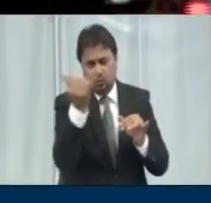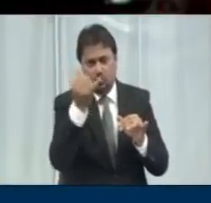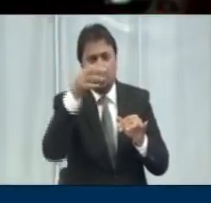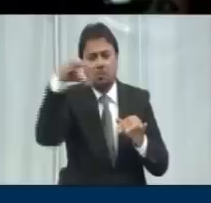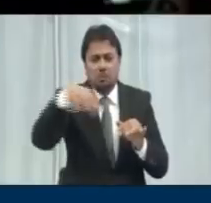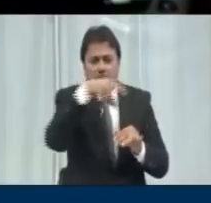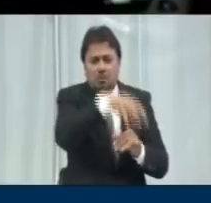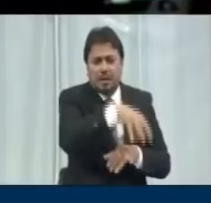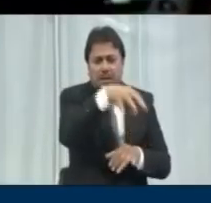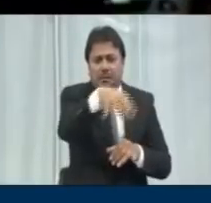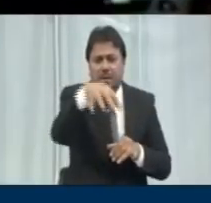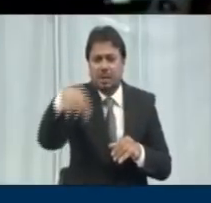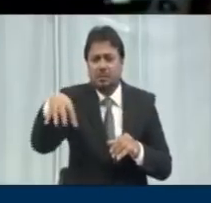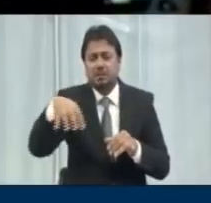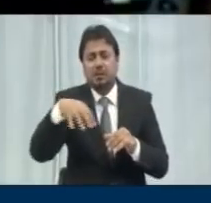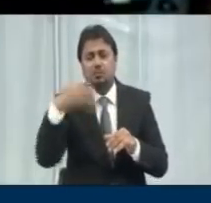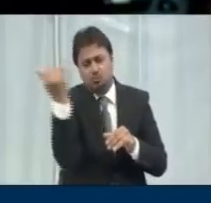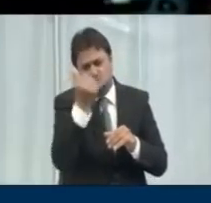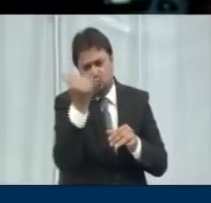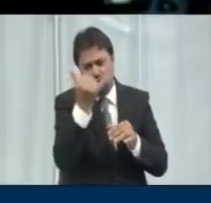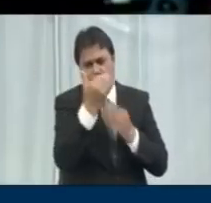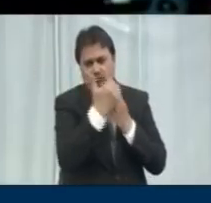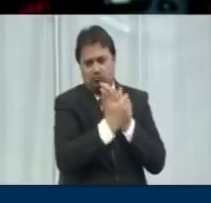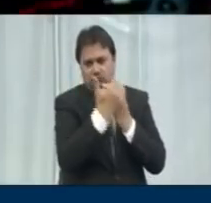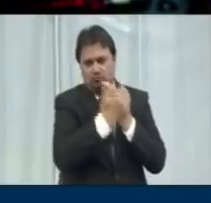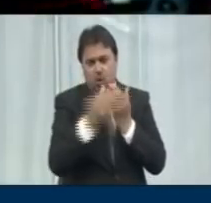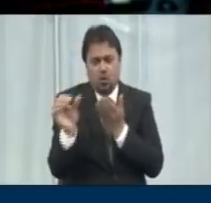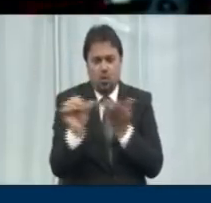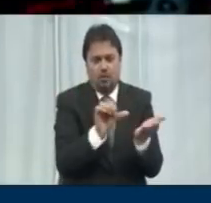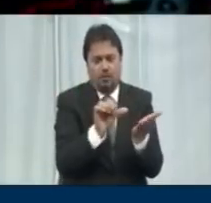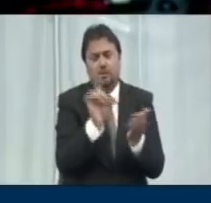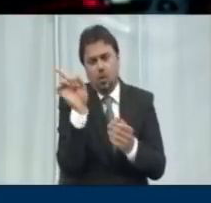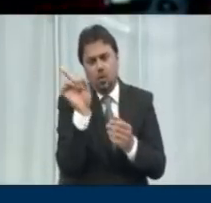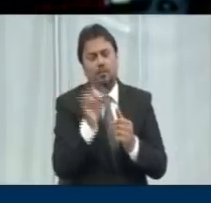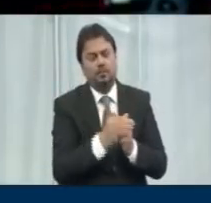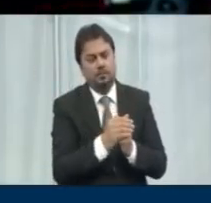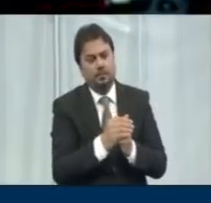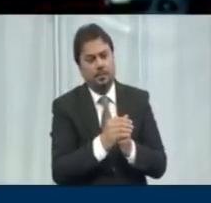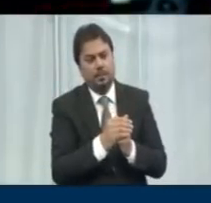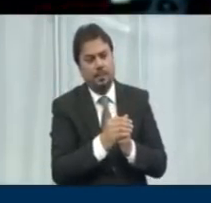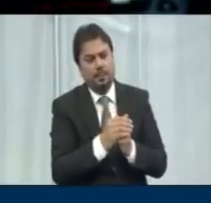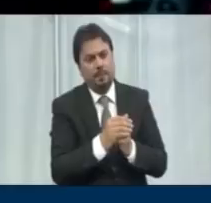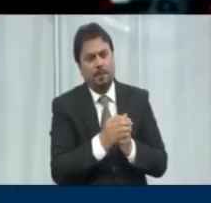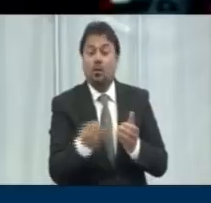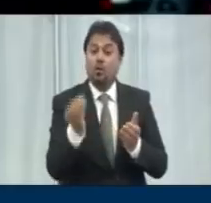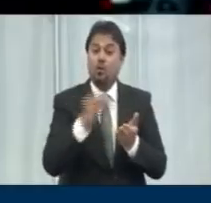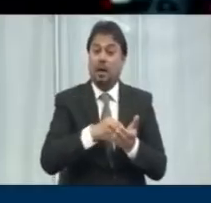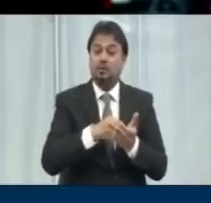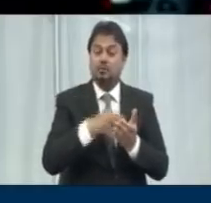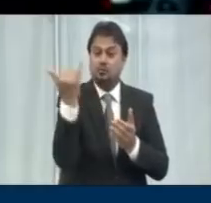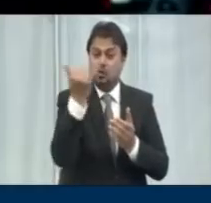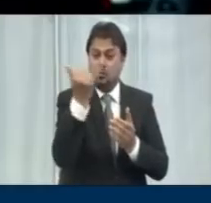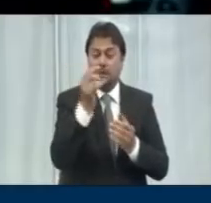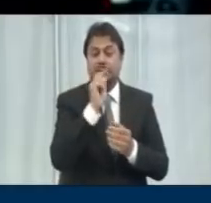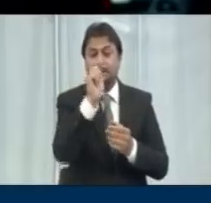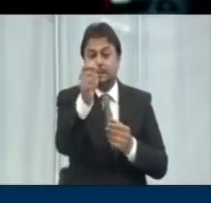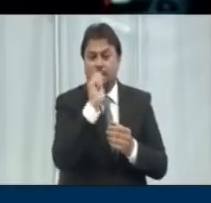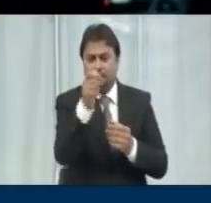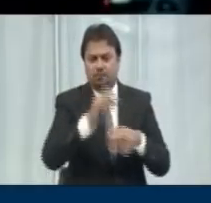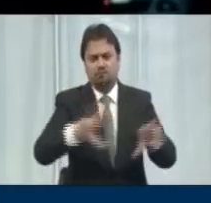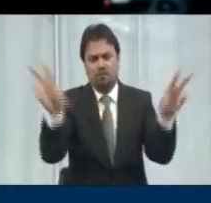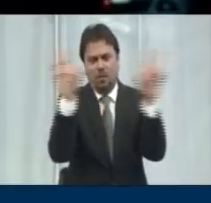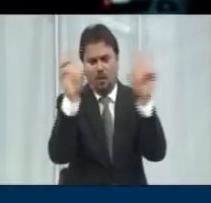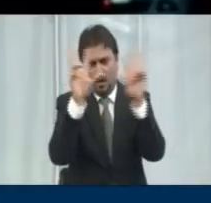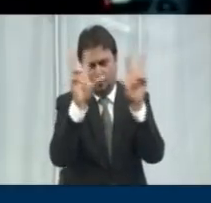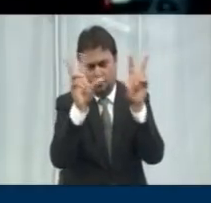ربما تكون محل اهتمام من قبل الوفد البابوي. نعم. هنالك أيضا اهتمام صحفي وإعلامي